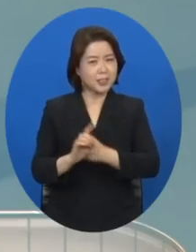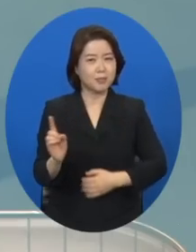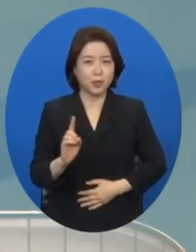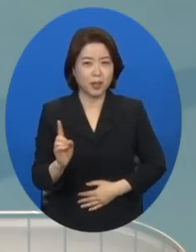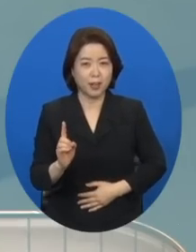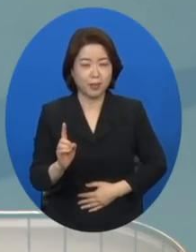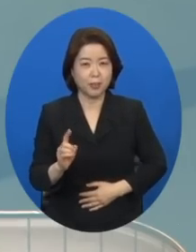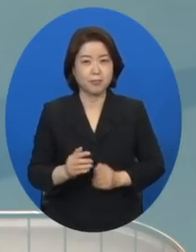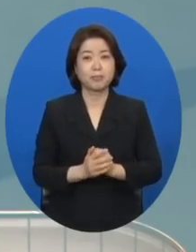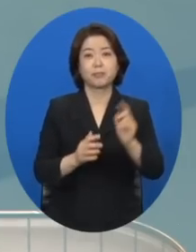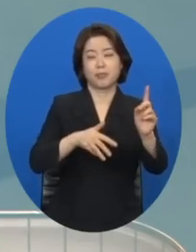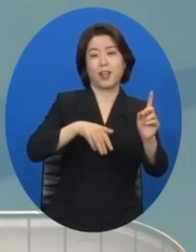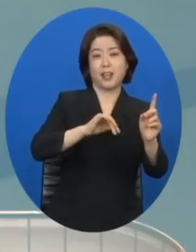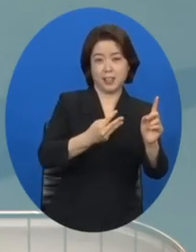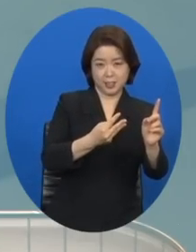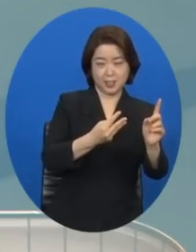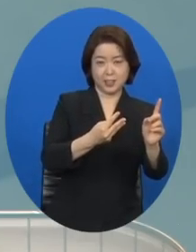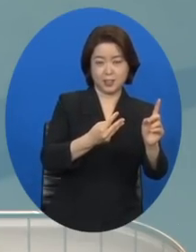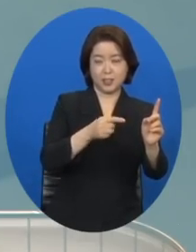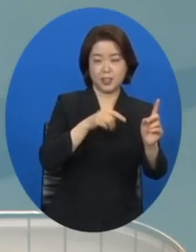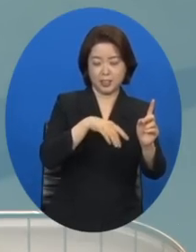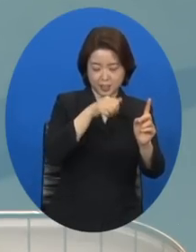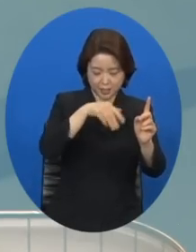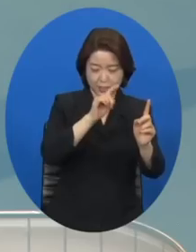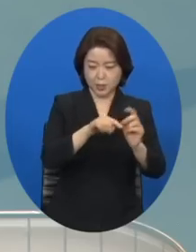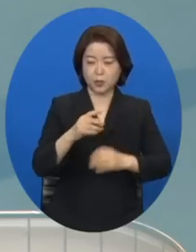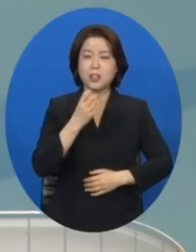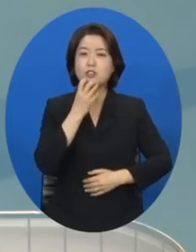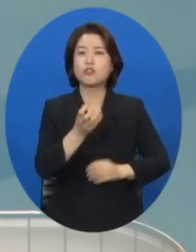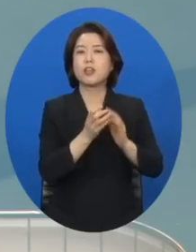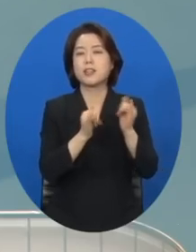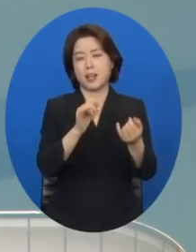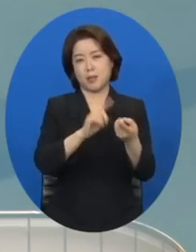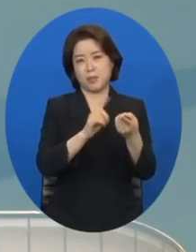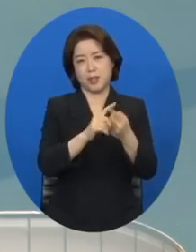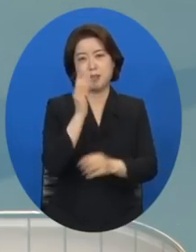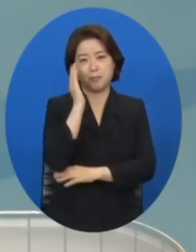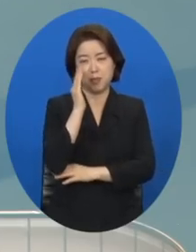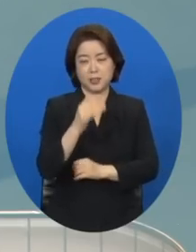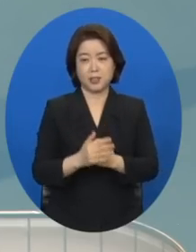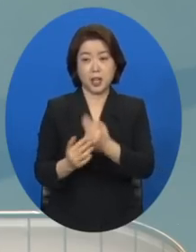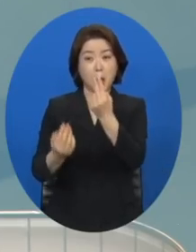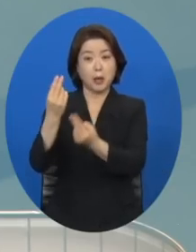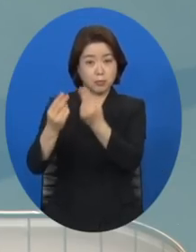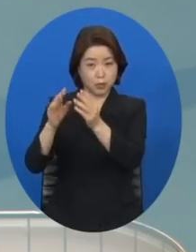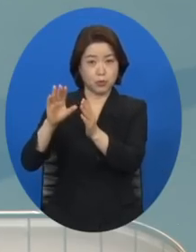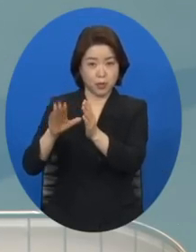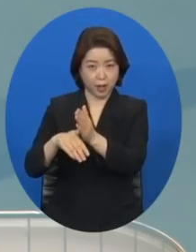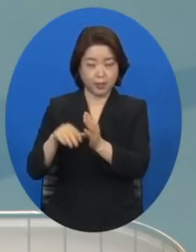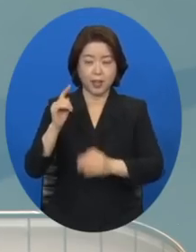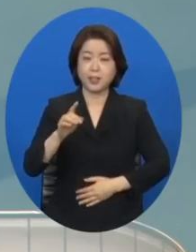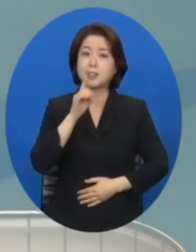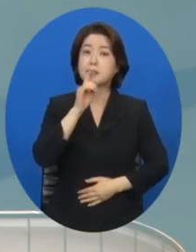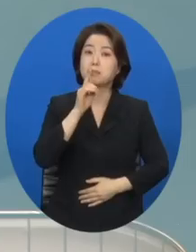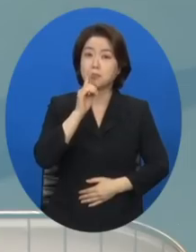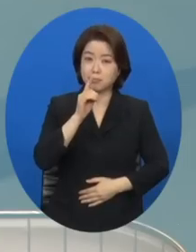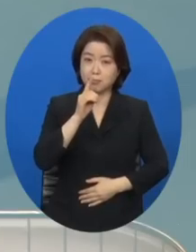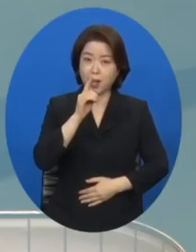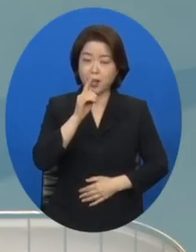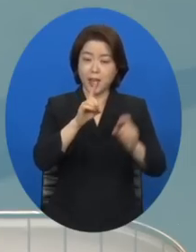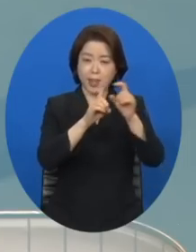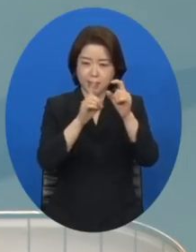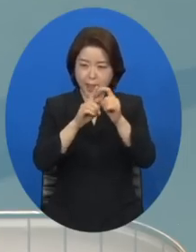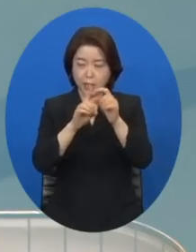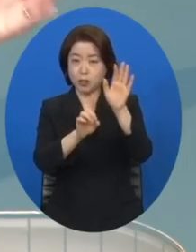일차적으로 이것은 유대인들을 말합니다 예수님께서 어떤 비유를 드실 때 그 언어의 어떤